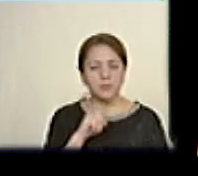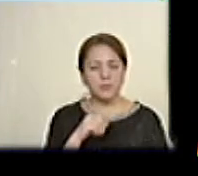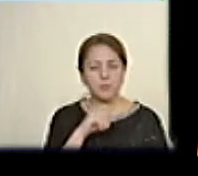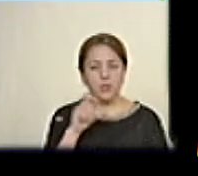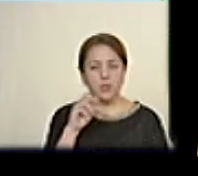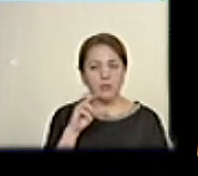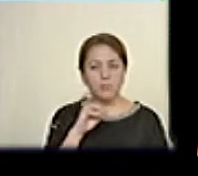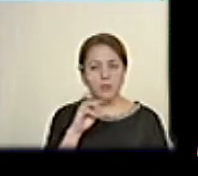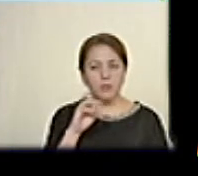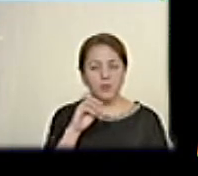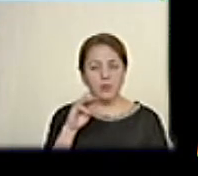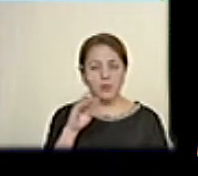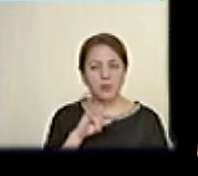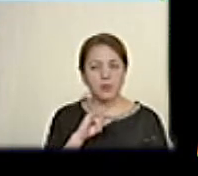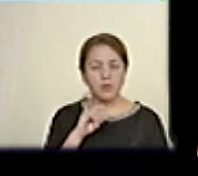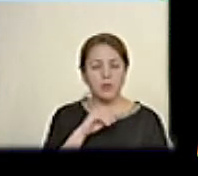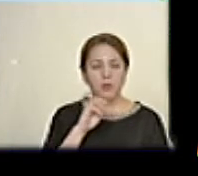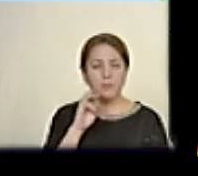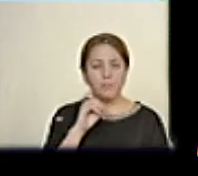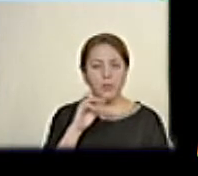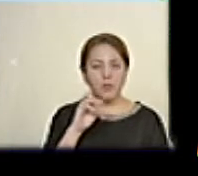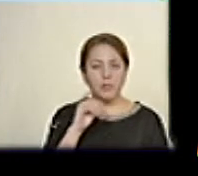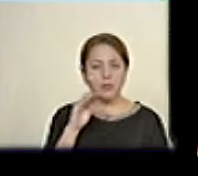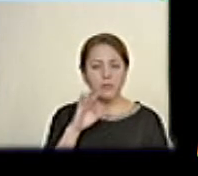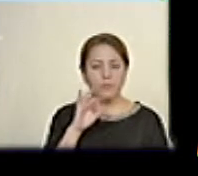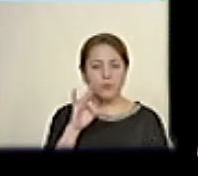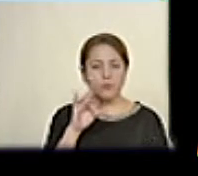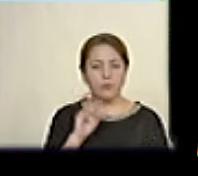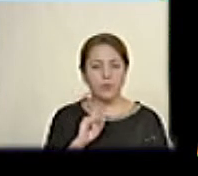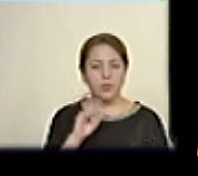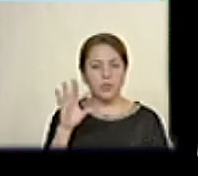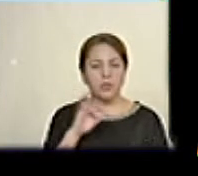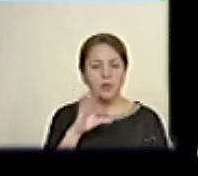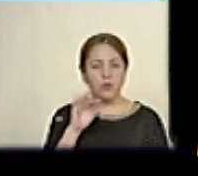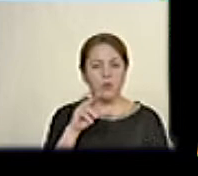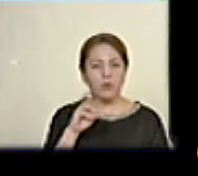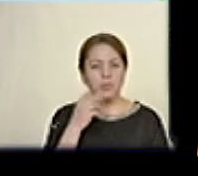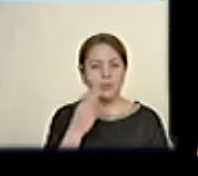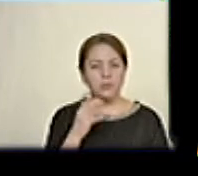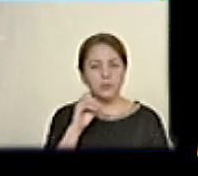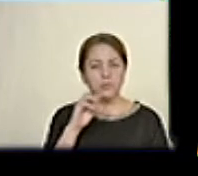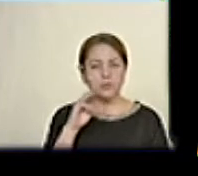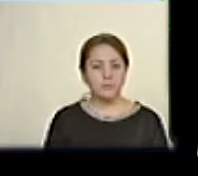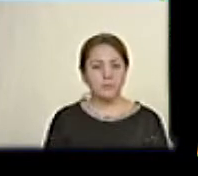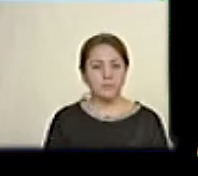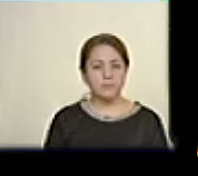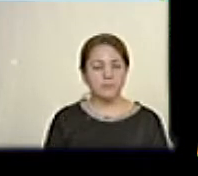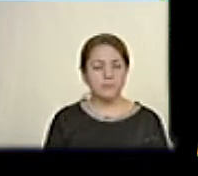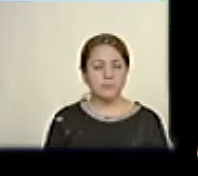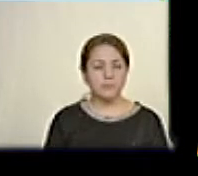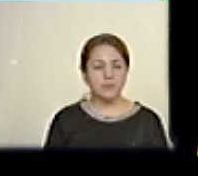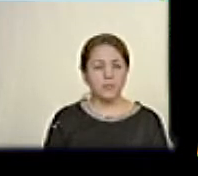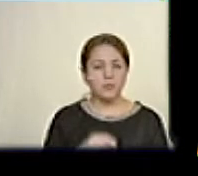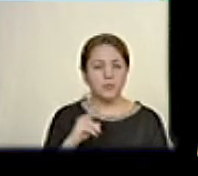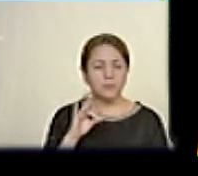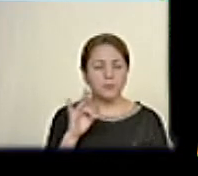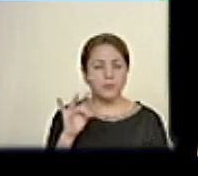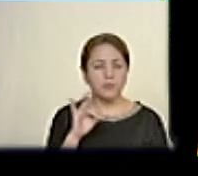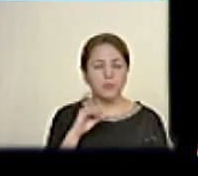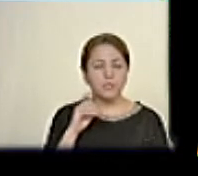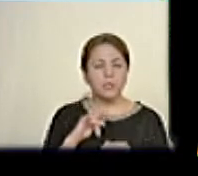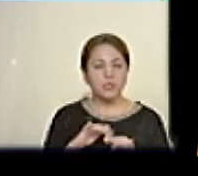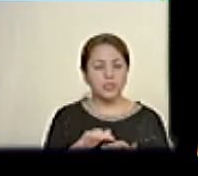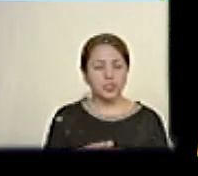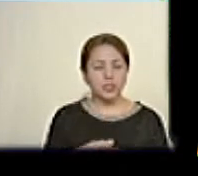эпитеты, метафоры и олицетворения. Выпишите их в тетради. При решении